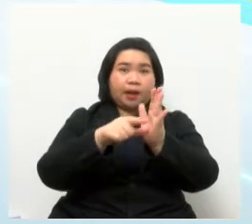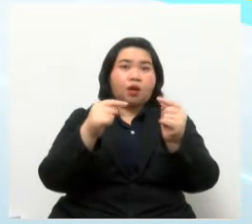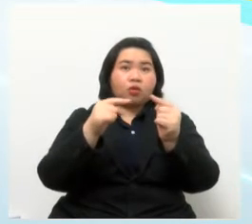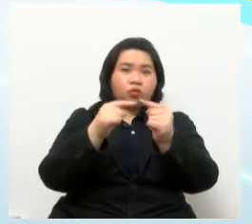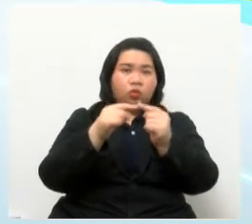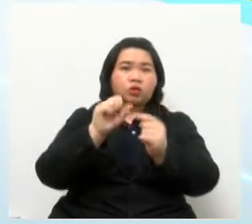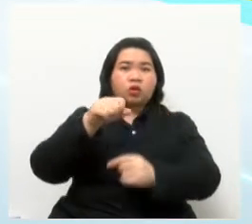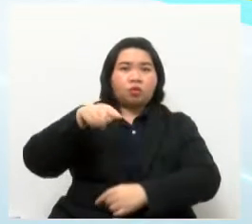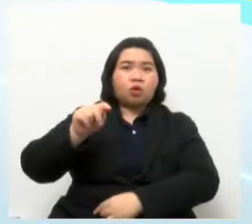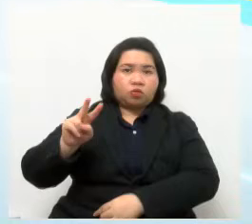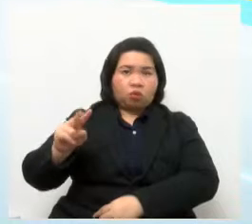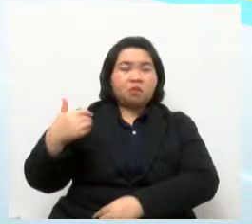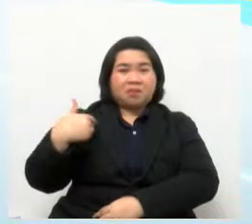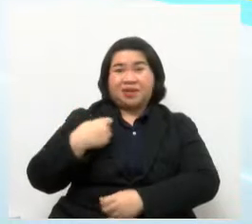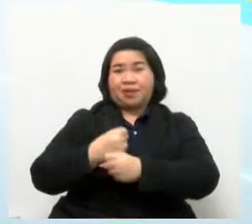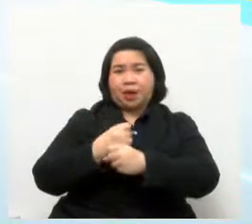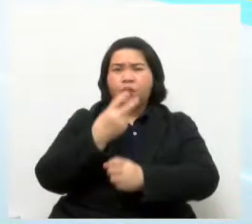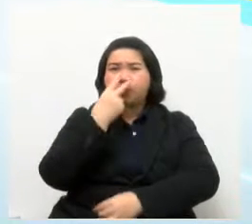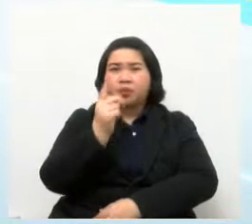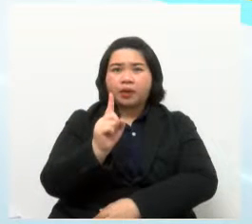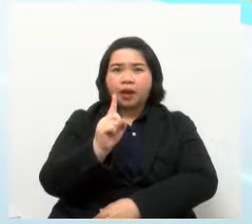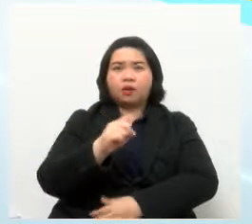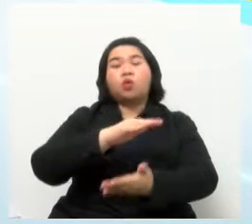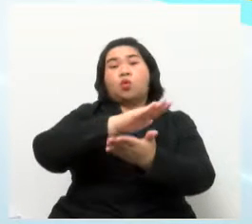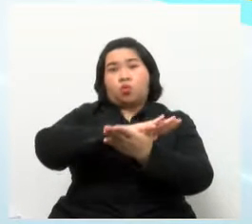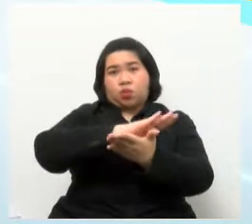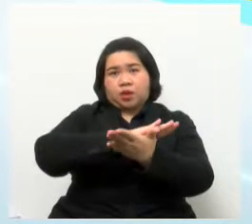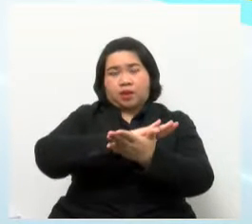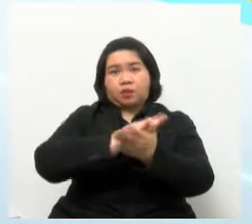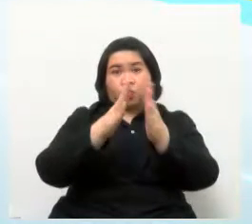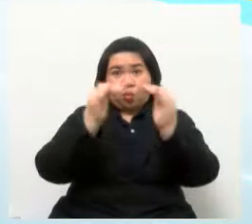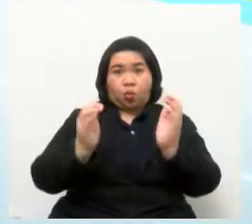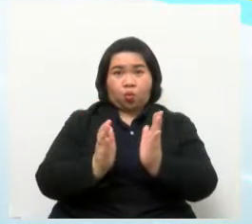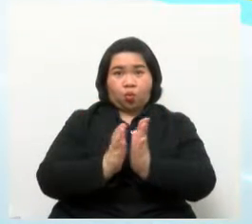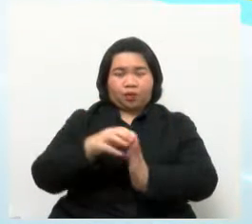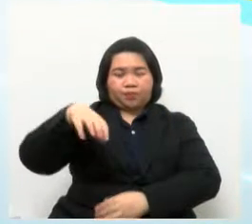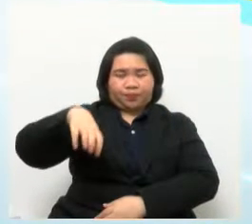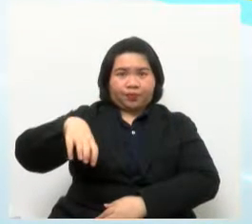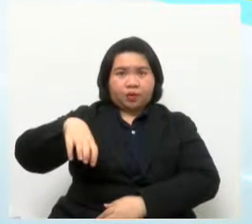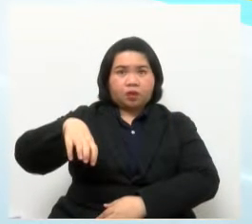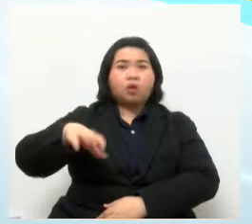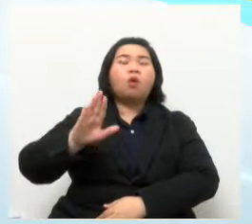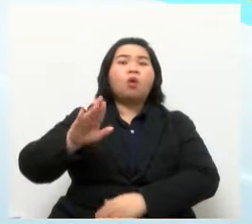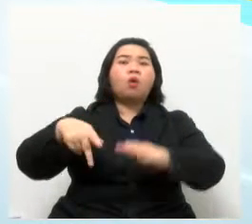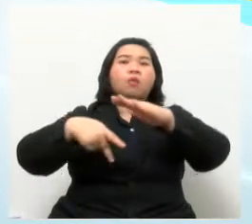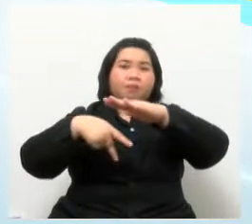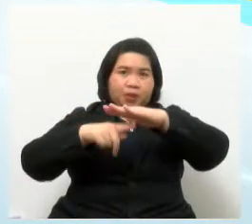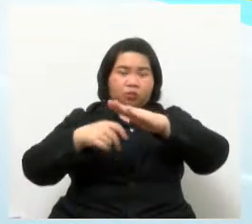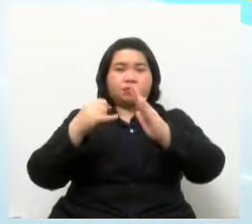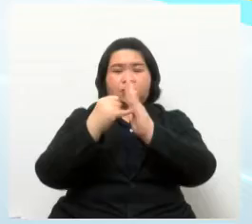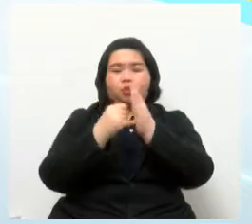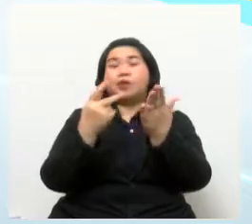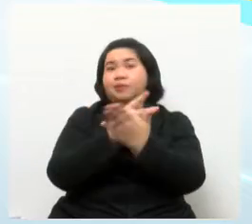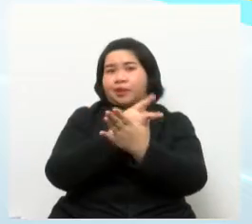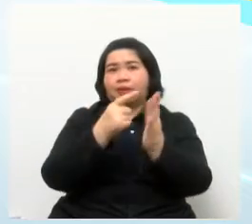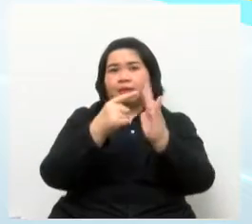ขั้นพื้นฐานซึ่งในสัปดาห์นี้นะคะท่านจะพาเราไปที่โรงเรียนวัดเบญญพาสสังกัดสำนักงานเขตพื้นที่การศึกษาประถมศึกษากาญจนบุรีเขต